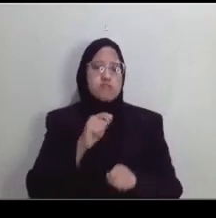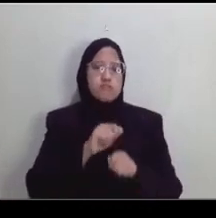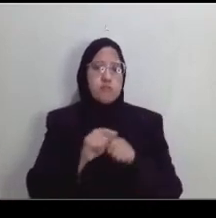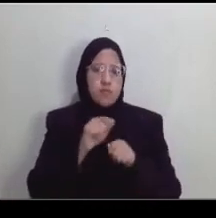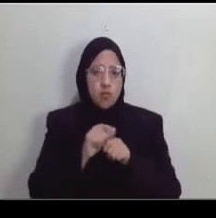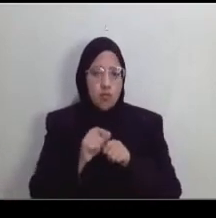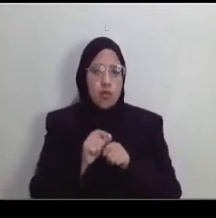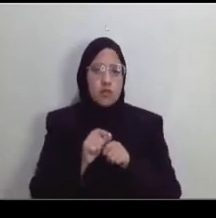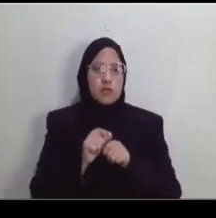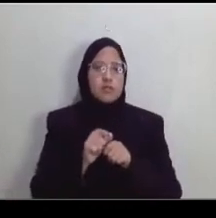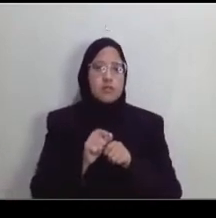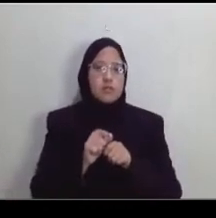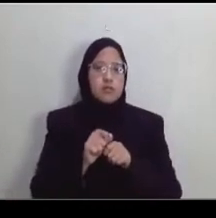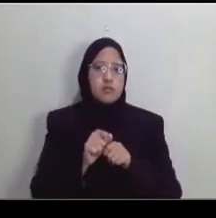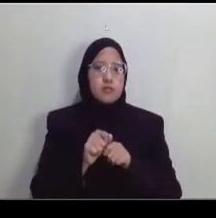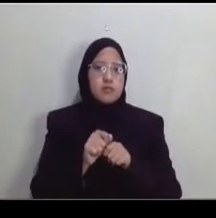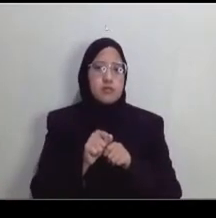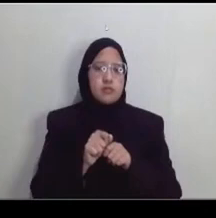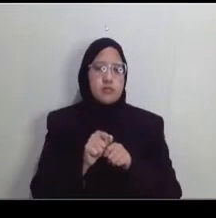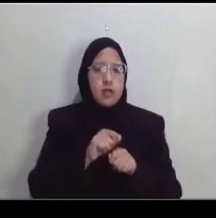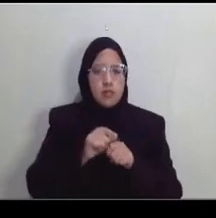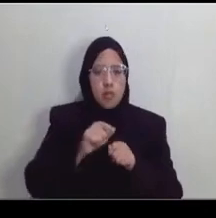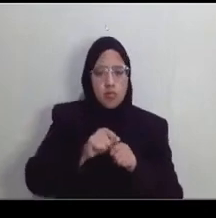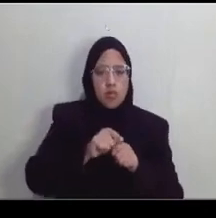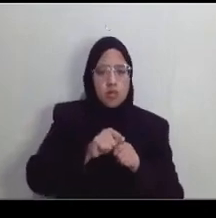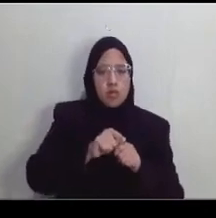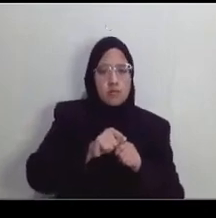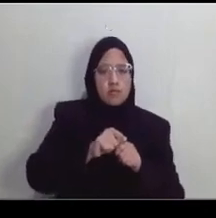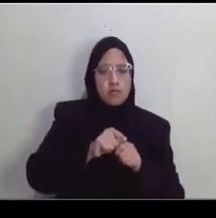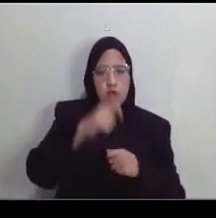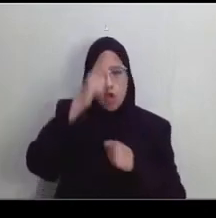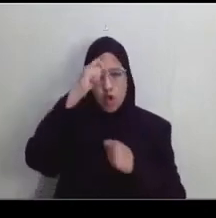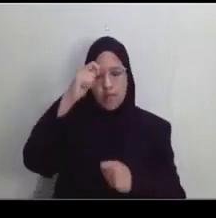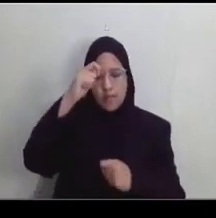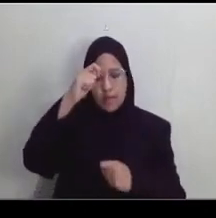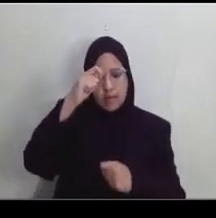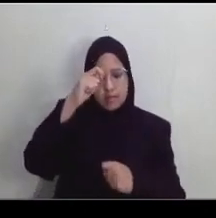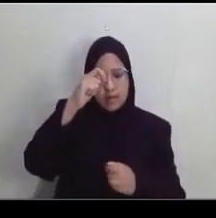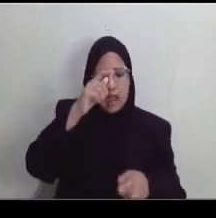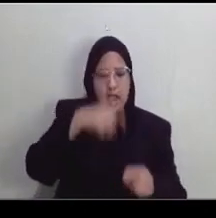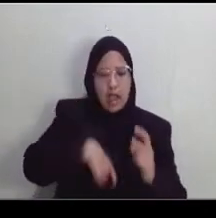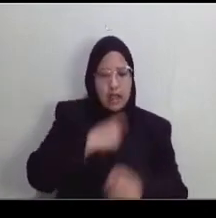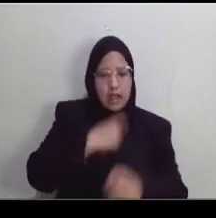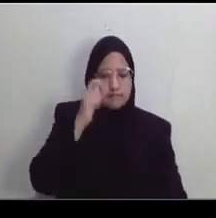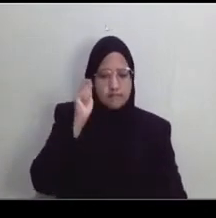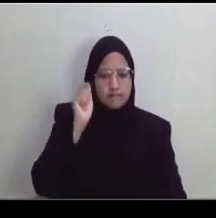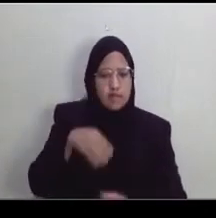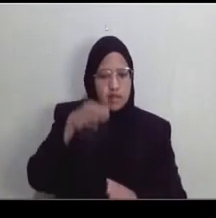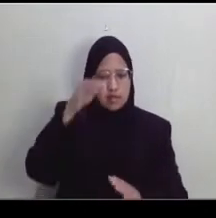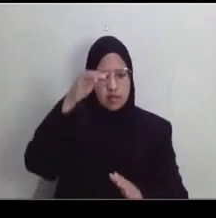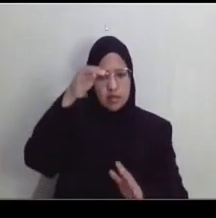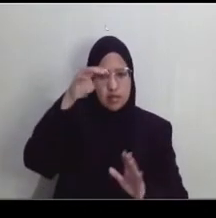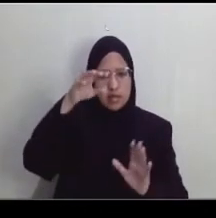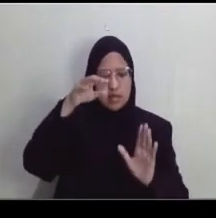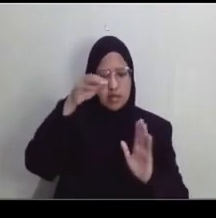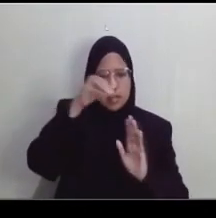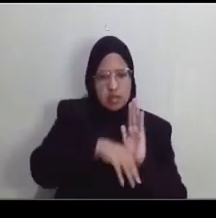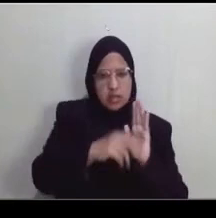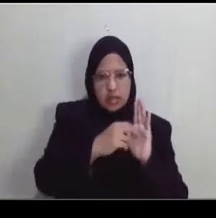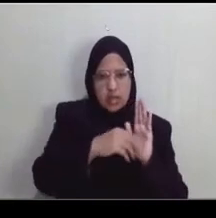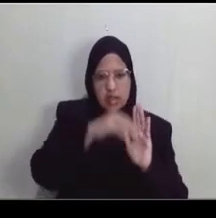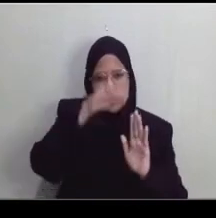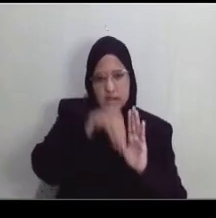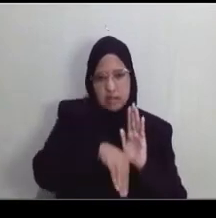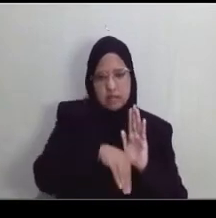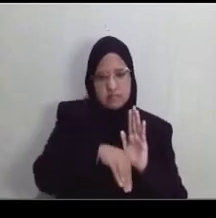Kehormatan dan martabat Hakim terlapor ditambah kenyataan bahwa sikap tersebut